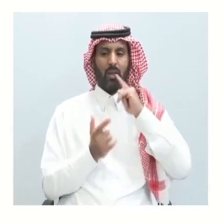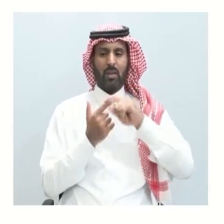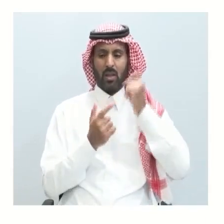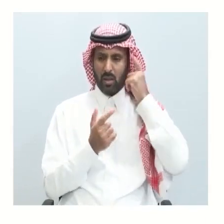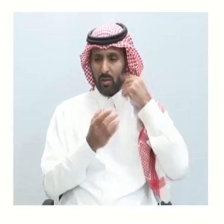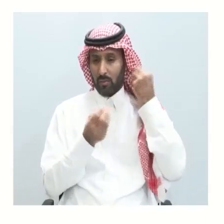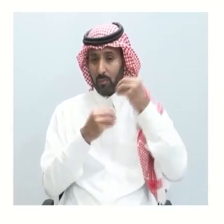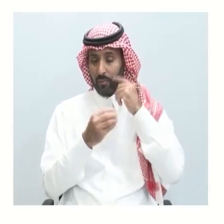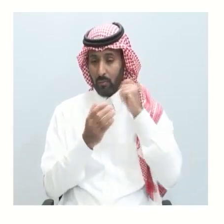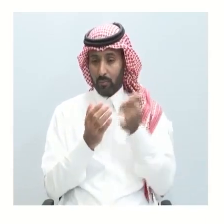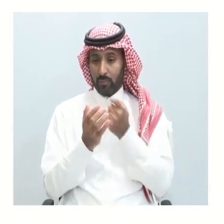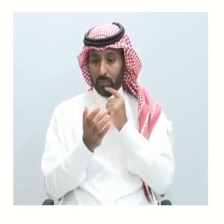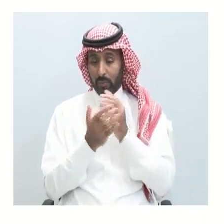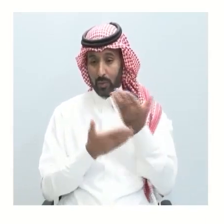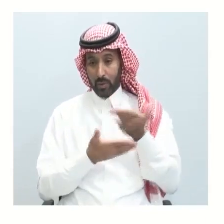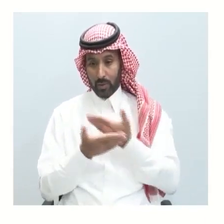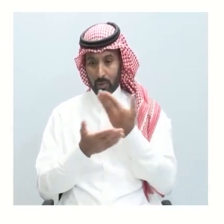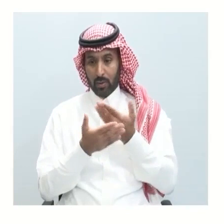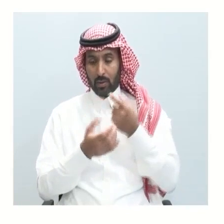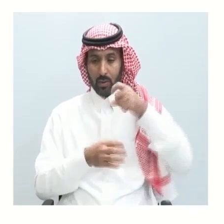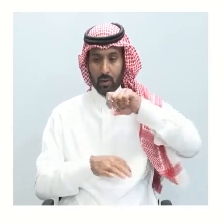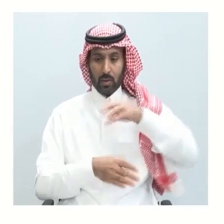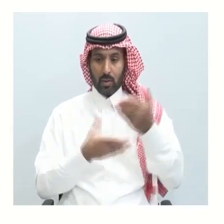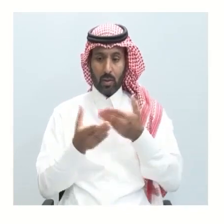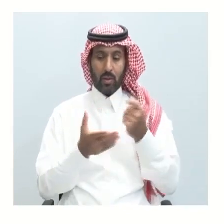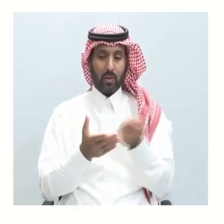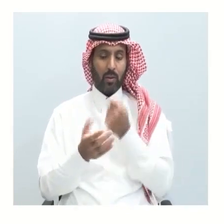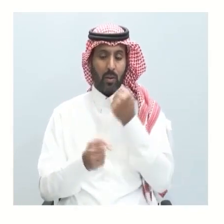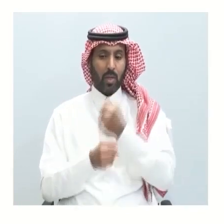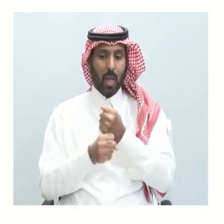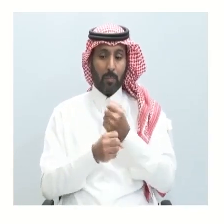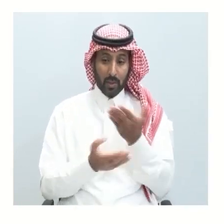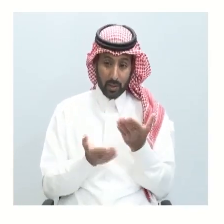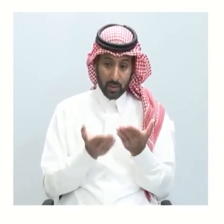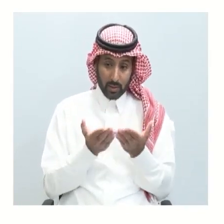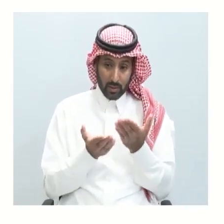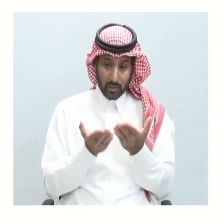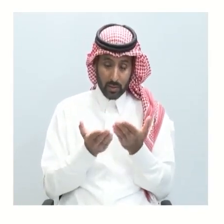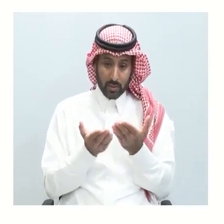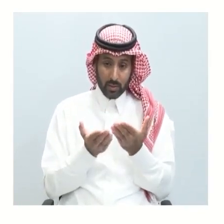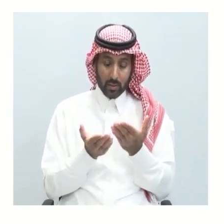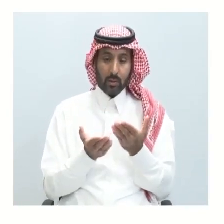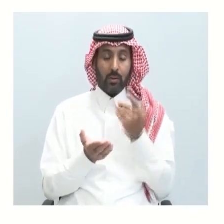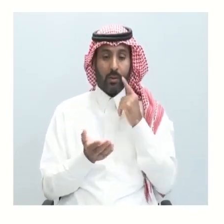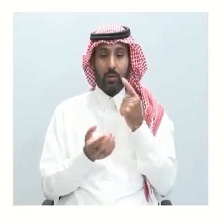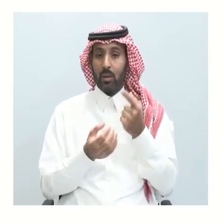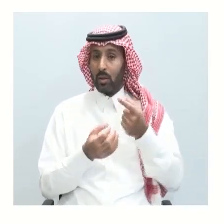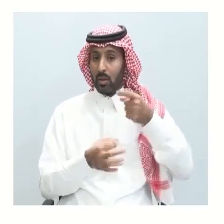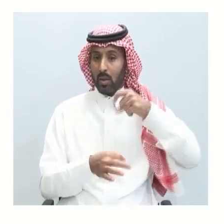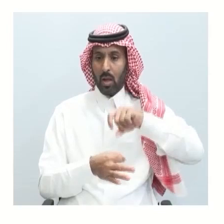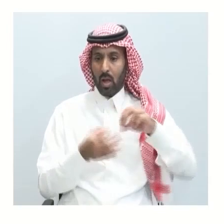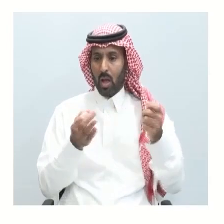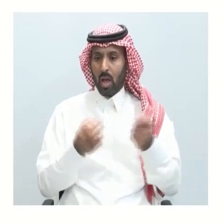جميله. اكتب المعادله الكيميائيه التي تمثل تعبير ثابت الاتزان الكيميائي. اعطاني الثابت وطلب